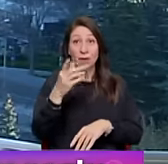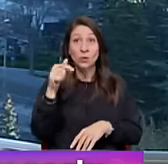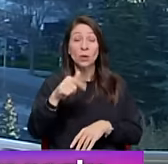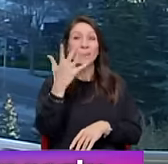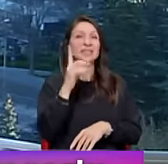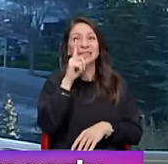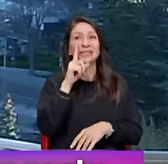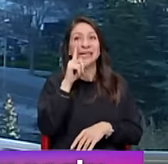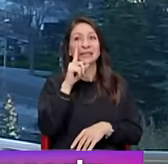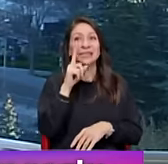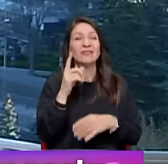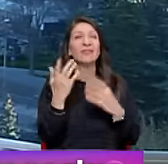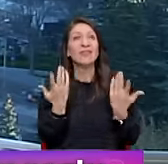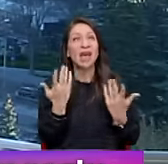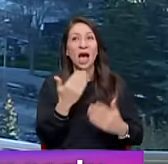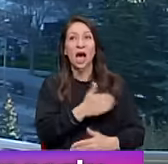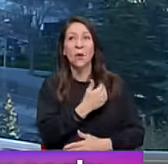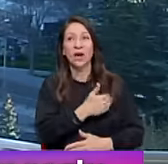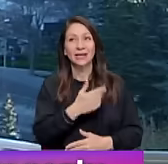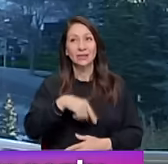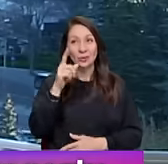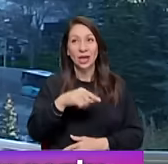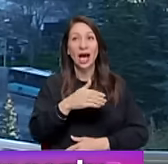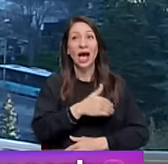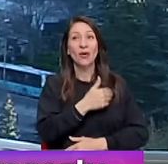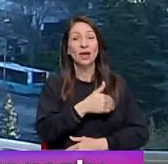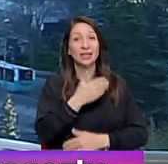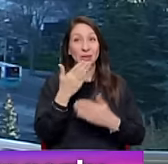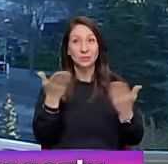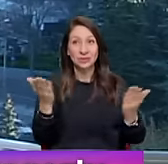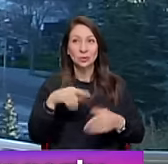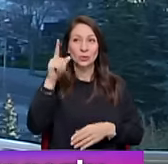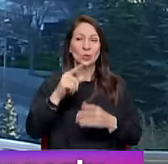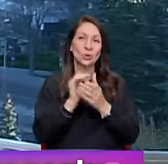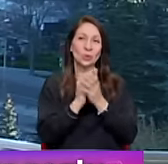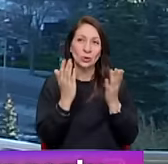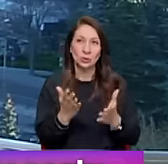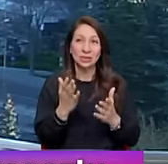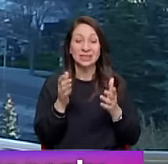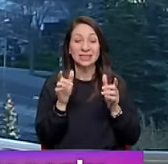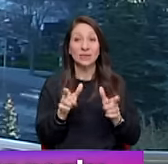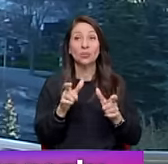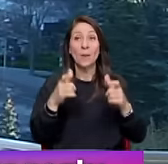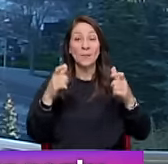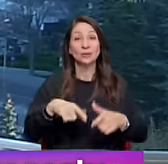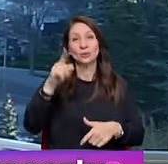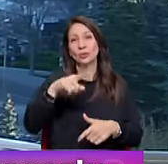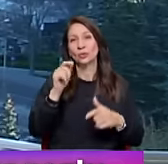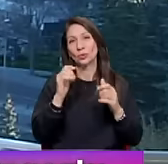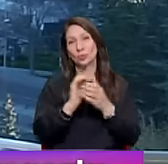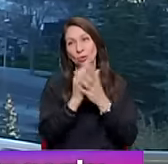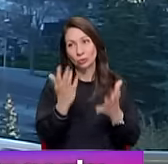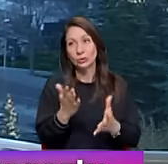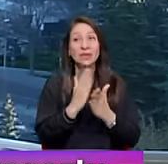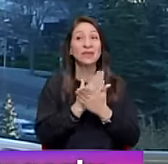5 Nisan ve avukatların da günü, avukatlarımızın günü kutlu olsun. Savunma makamının günü kutlu olsun.